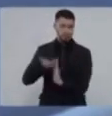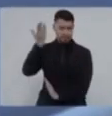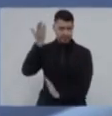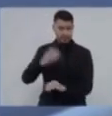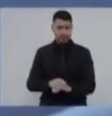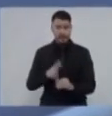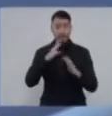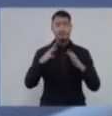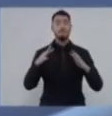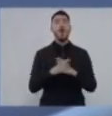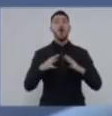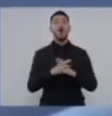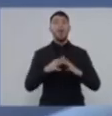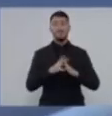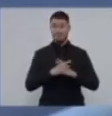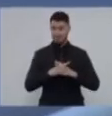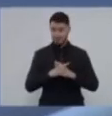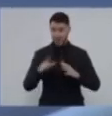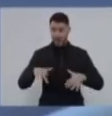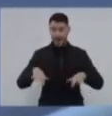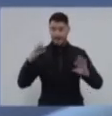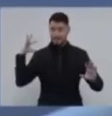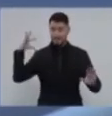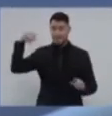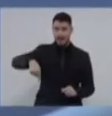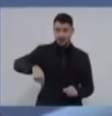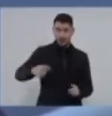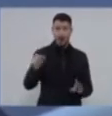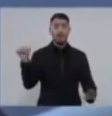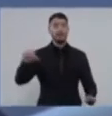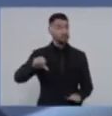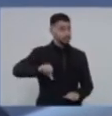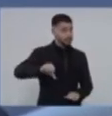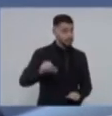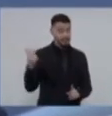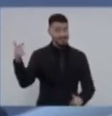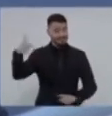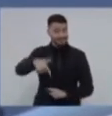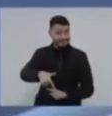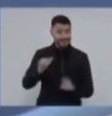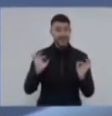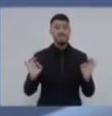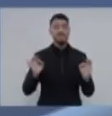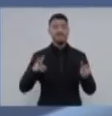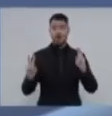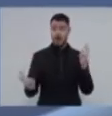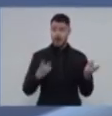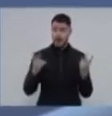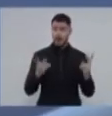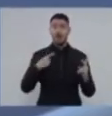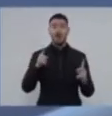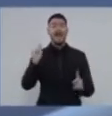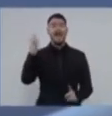πολέμου έχουν σημειωθεί ρεκόρ υψηλών τιμών στο φυσικό αέριο σστο πετρέλαιο αλλά και στην ηλεκτρική ενέργεια η μέση τιμή της